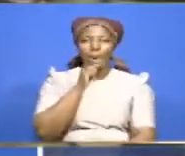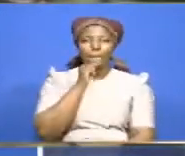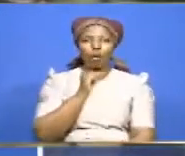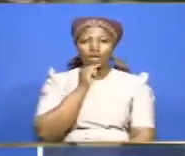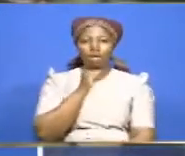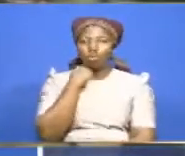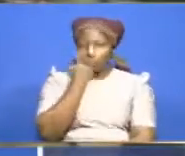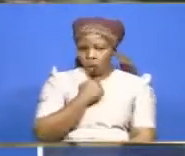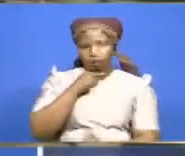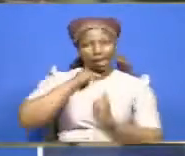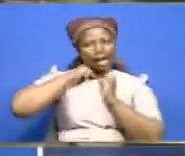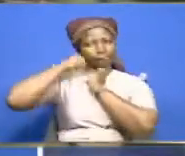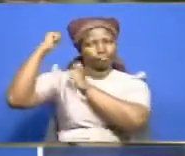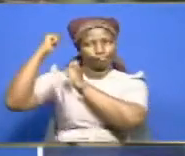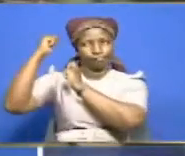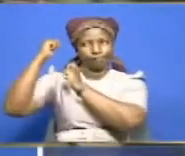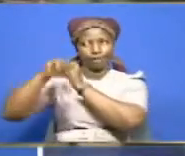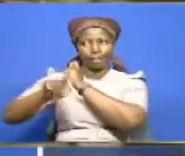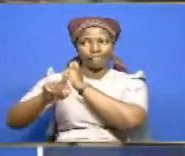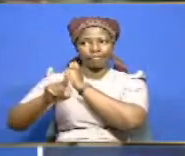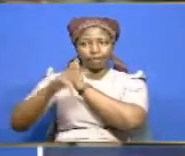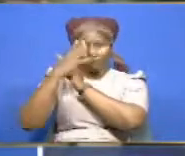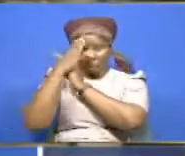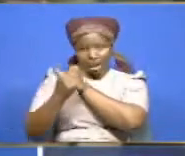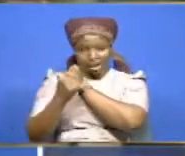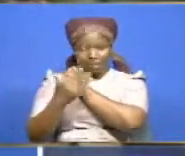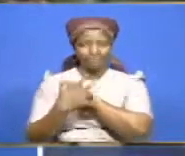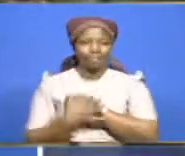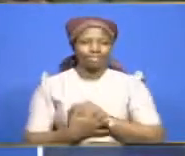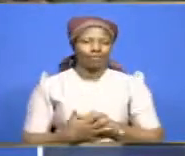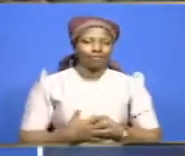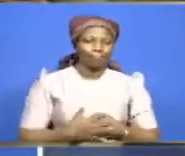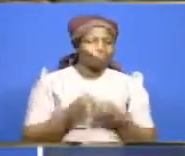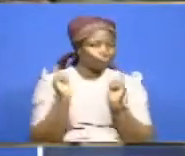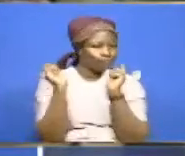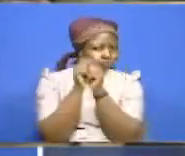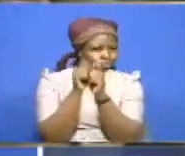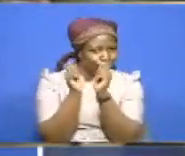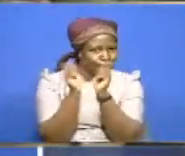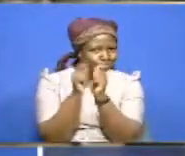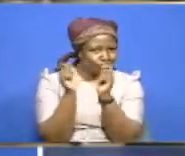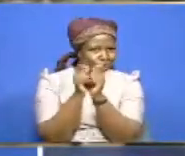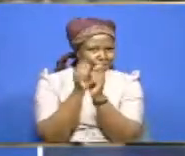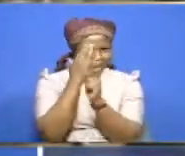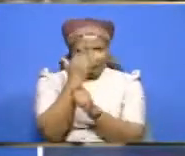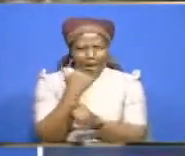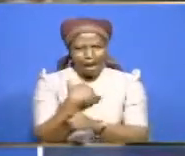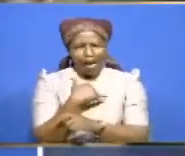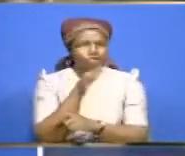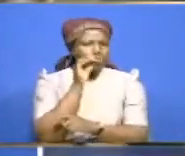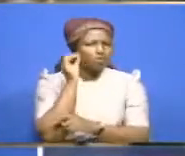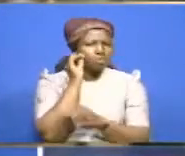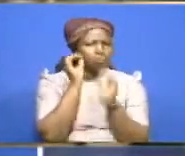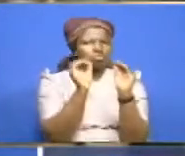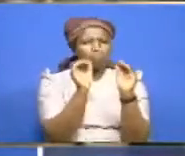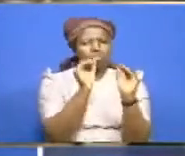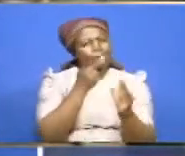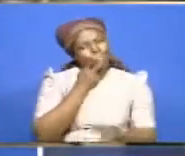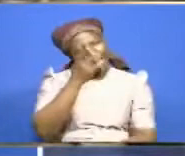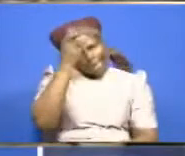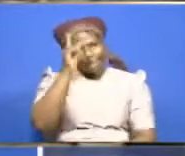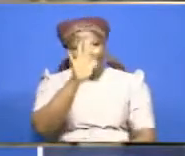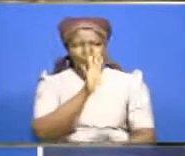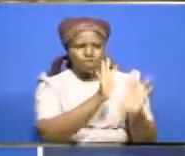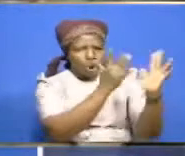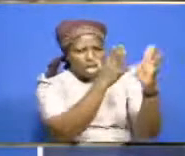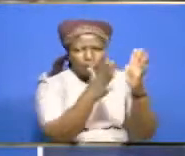mwenye amejinyonga eti kwa sababu ya uchungu ya mahali ya kuishi hana, wazazi yao walifukuzwa